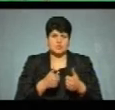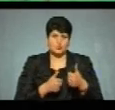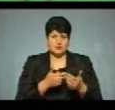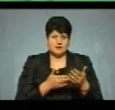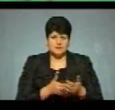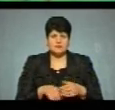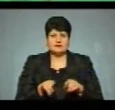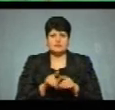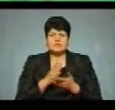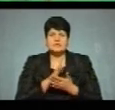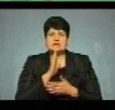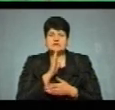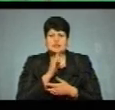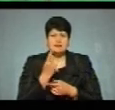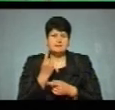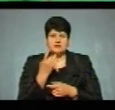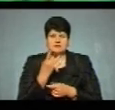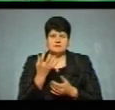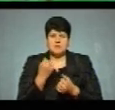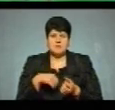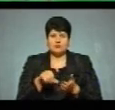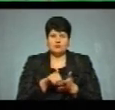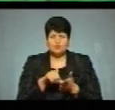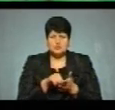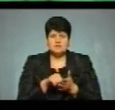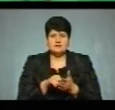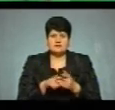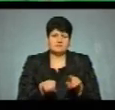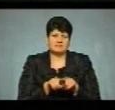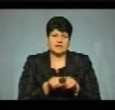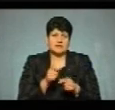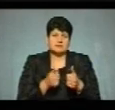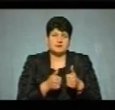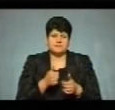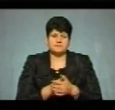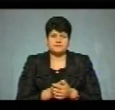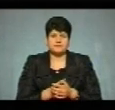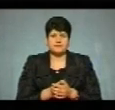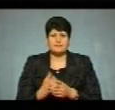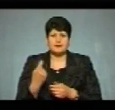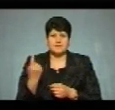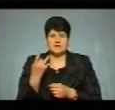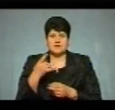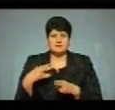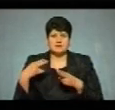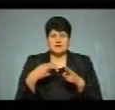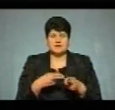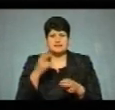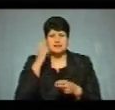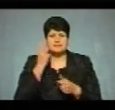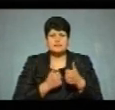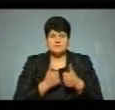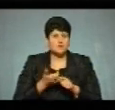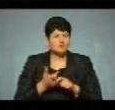є дівчата, які вперше приймають участь в подібних змаганнях. Я вперше приїхала з Києва на змагання, і мені